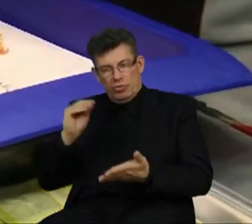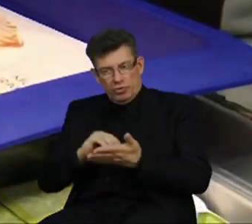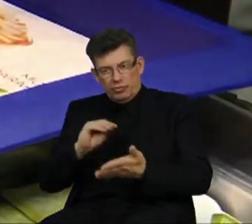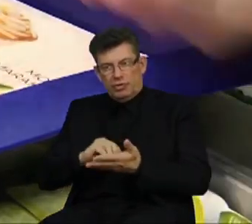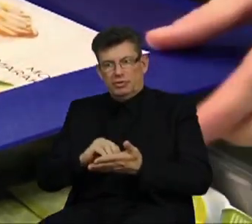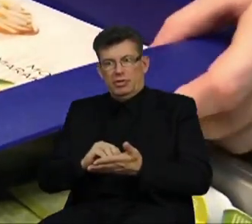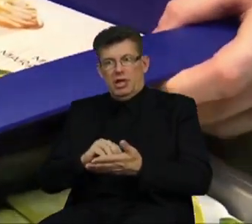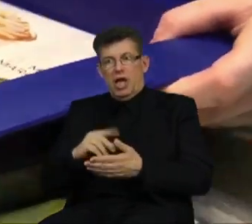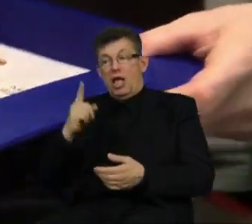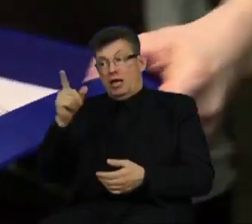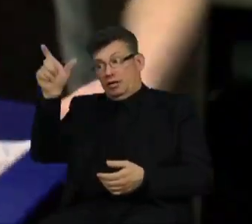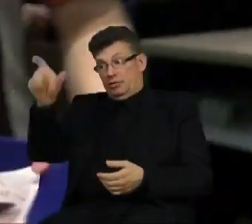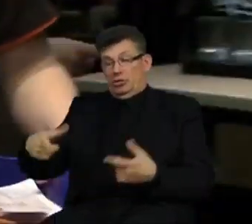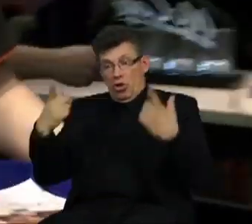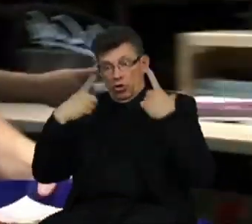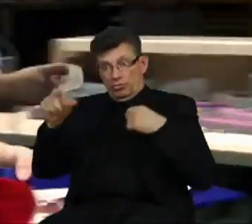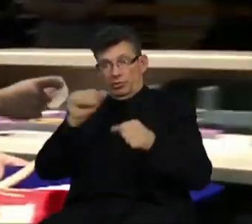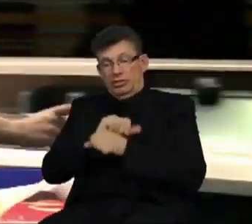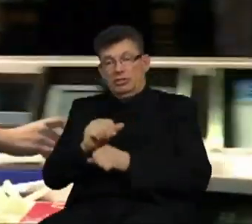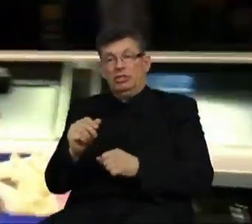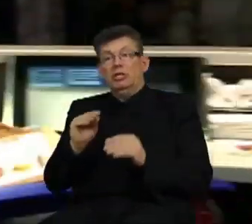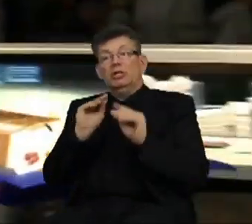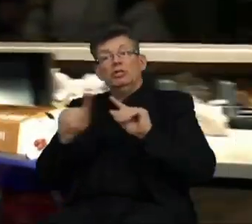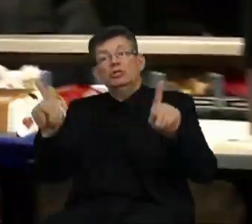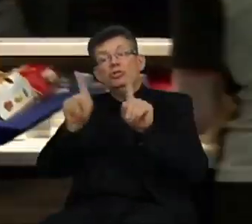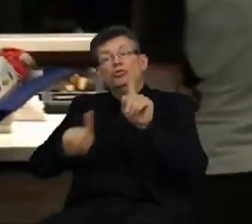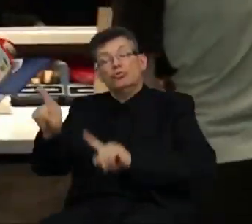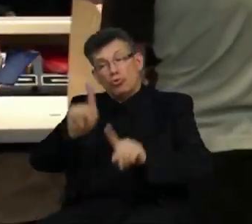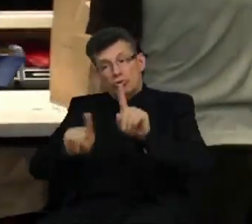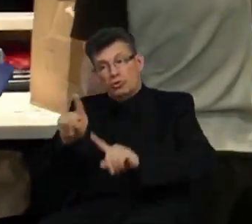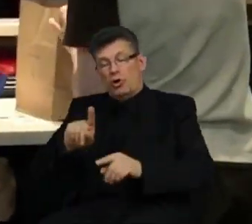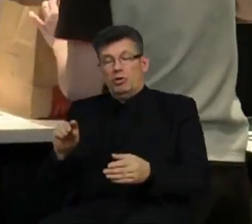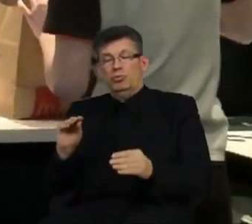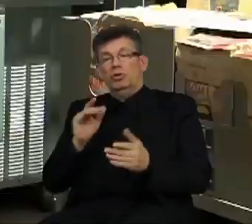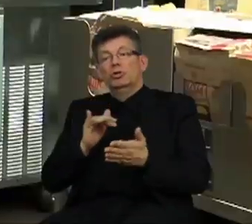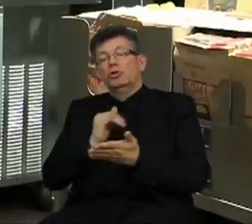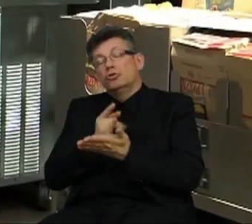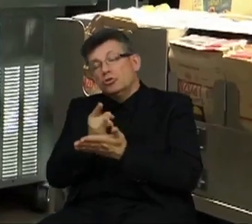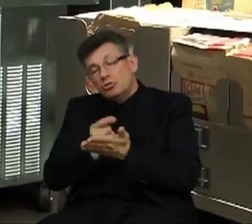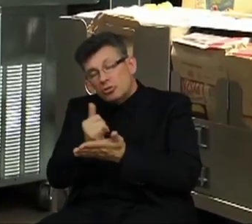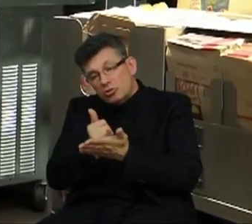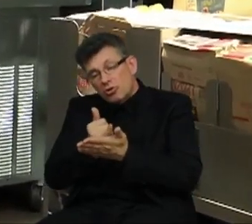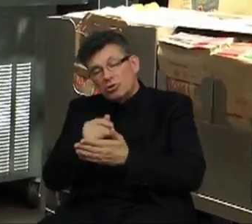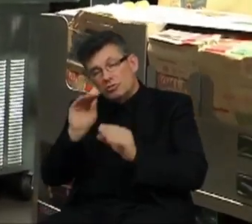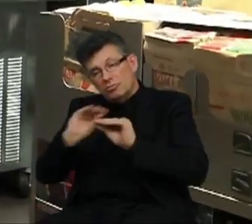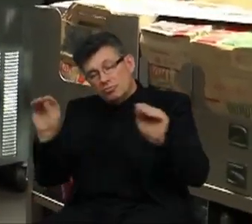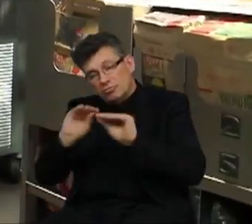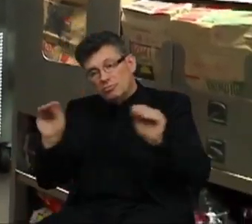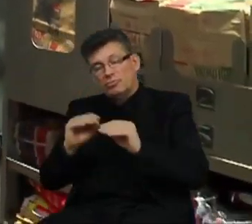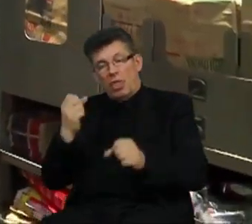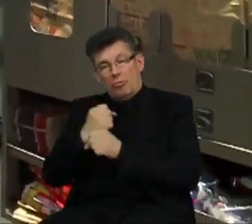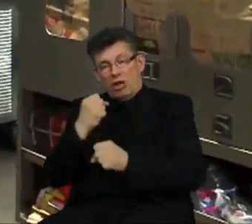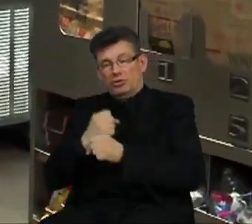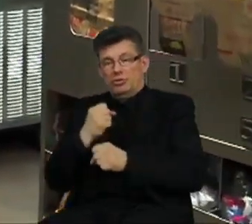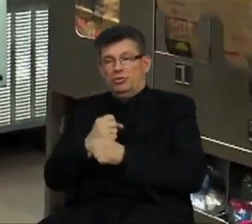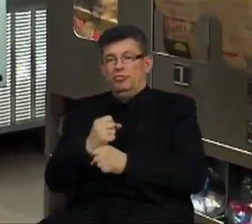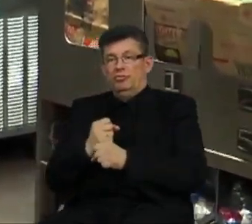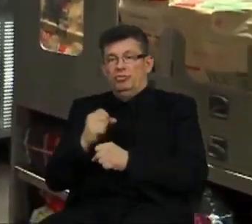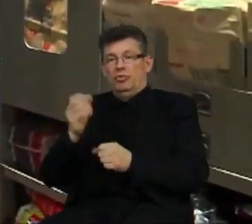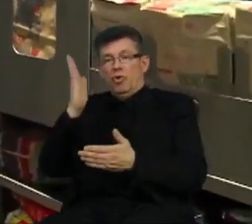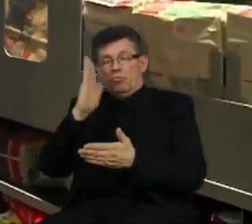Jedna z dziewczyn jest instruktorem, szkoli nowo zatrudnionych pracowników, nie ma żadnego problemu, jeżeli chodzi o barierę komunikacyjną. Mimo wszystko potrafi świetnie